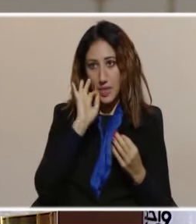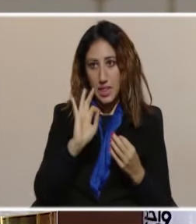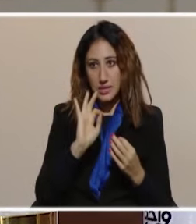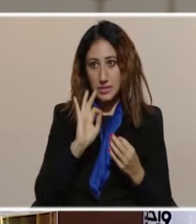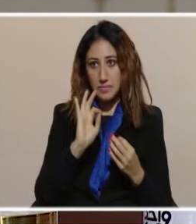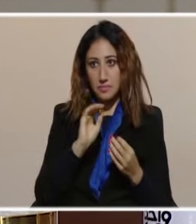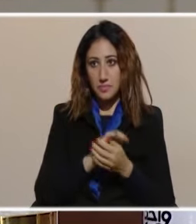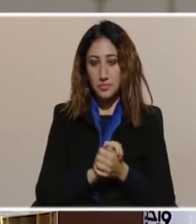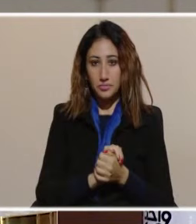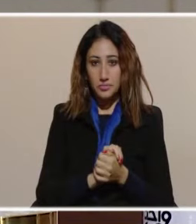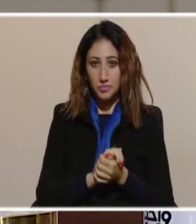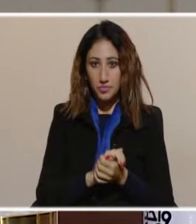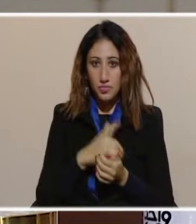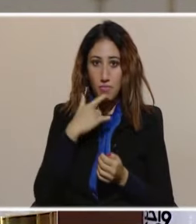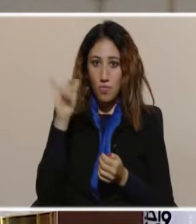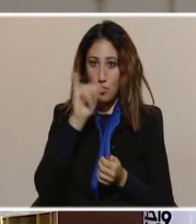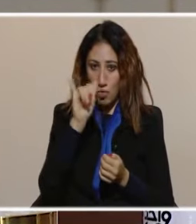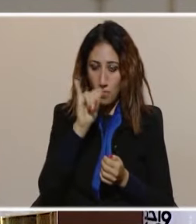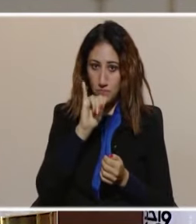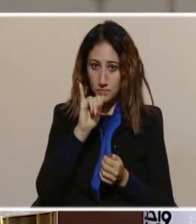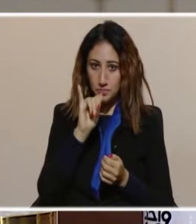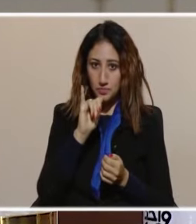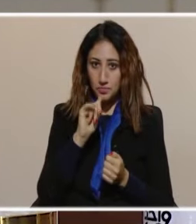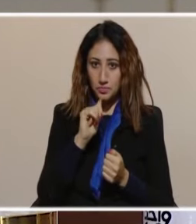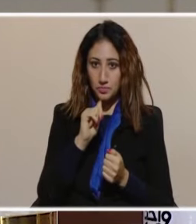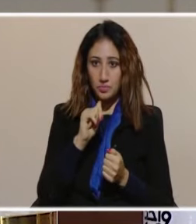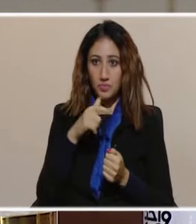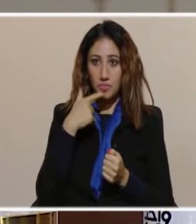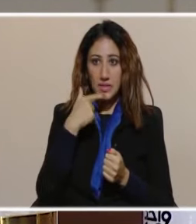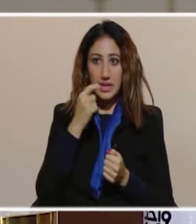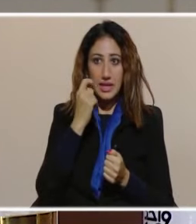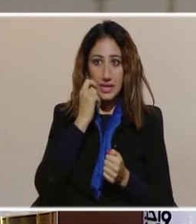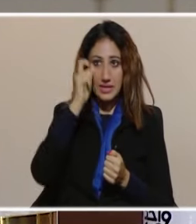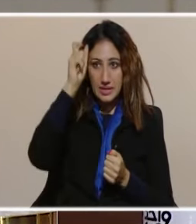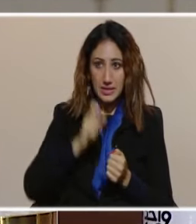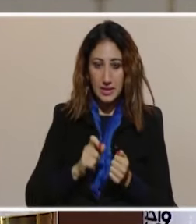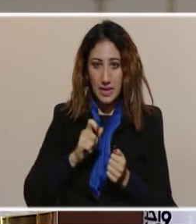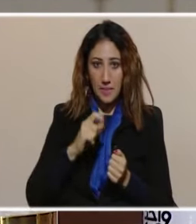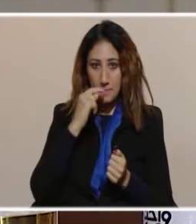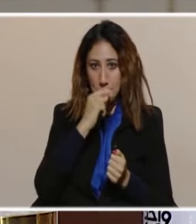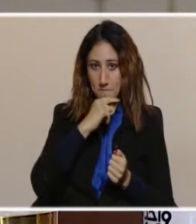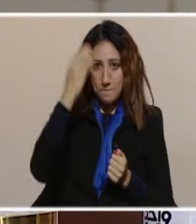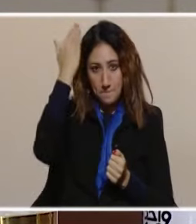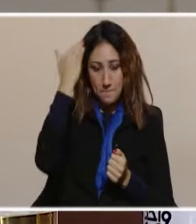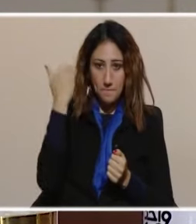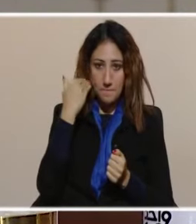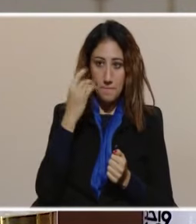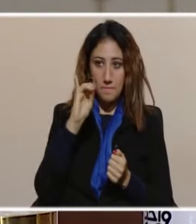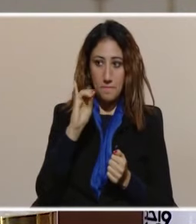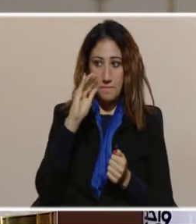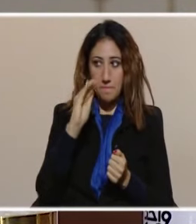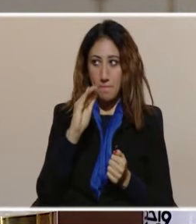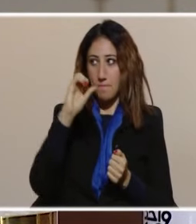الحياة. القيمة دي عبرت عنها ببراعة الست محروسة سالم اللي